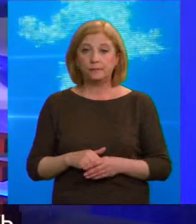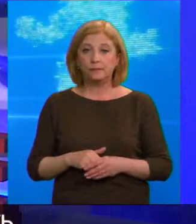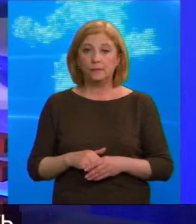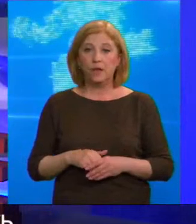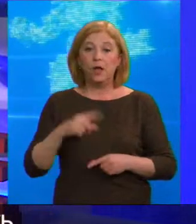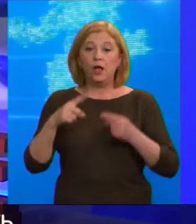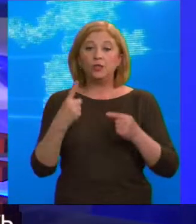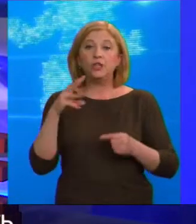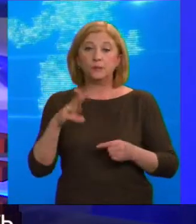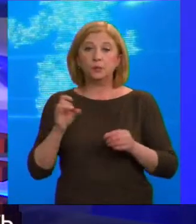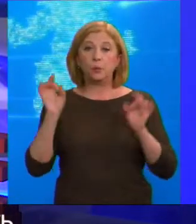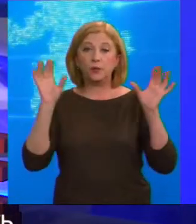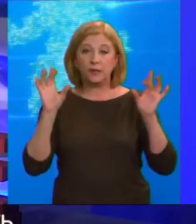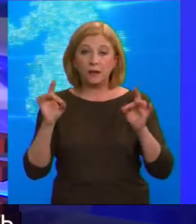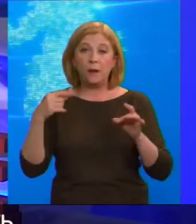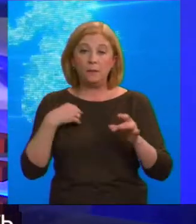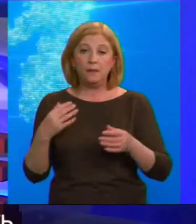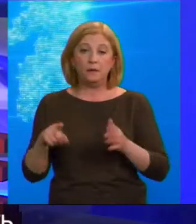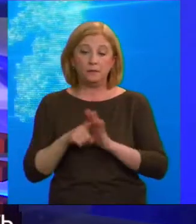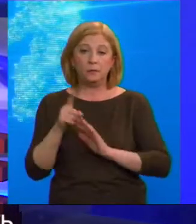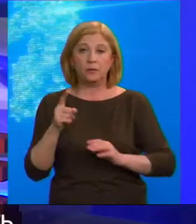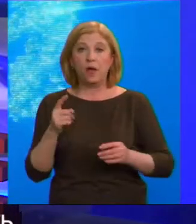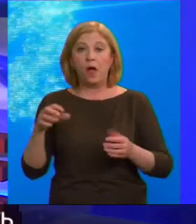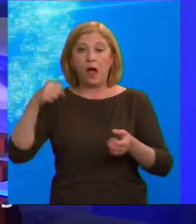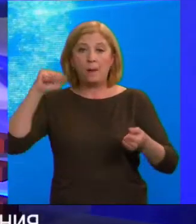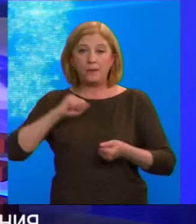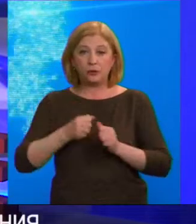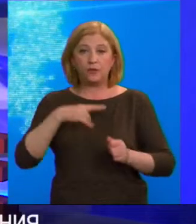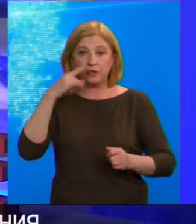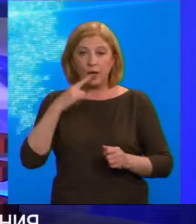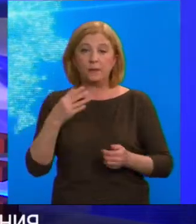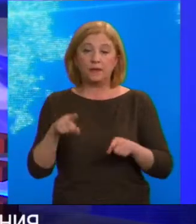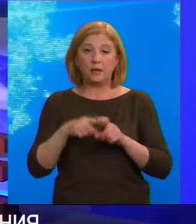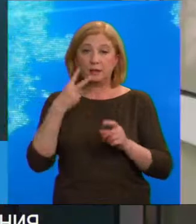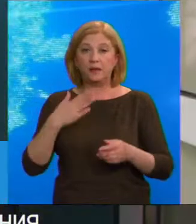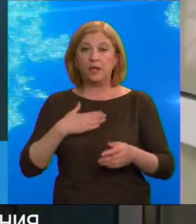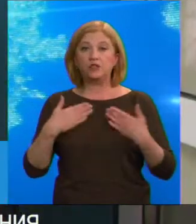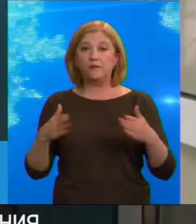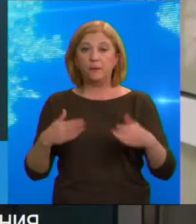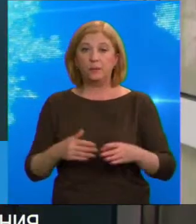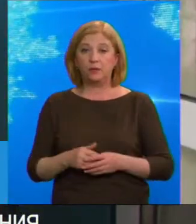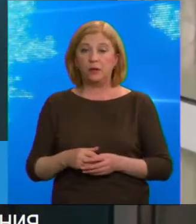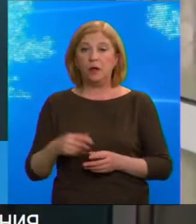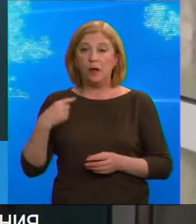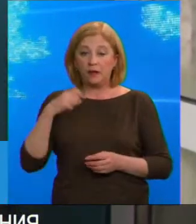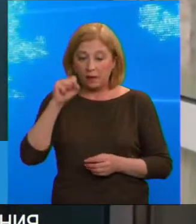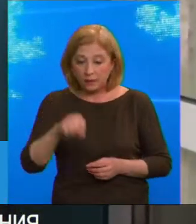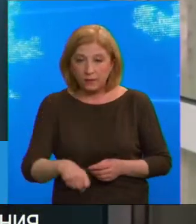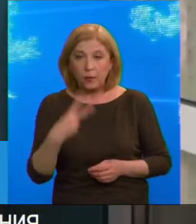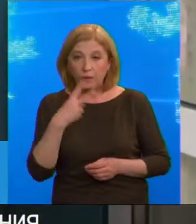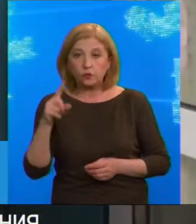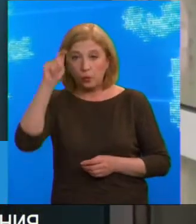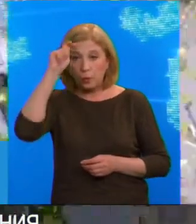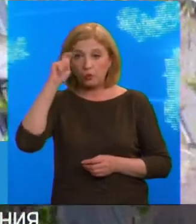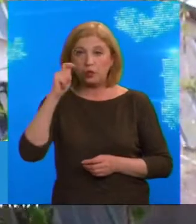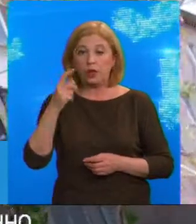Через минуту сразу после рекламы расскажем, когда начнется прессовка в Челябинске, а также смотрите в нашем выпуске. Я наклонился вниз и увидел то, что мужчина